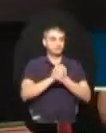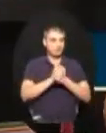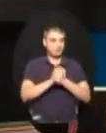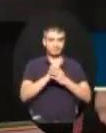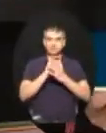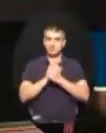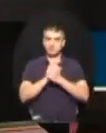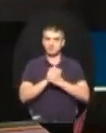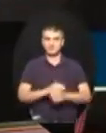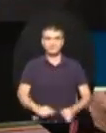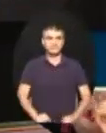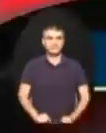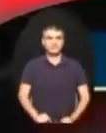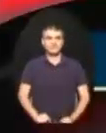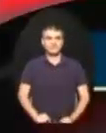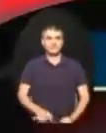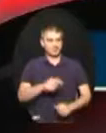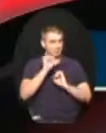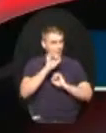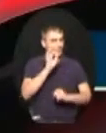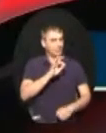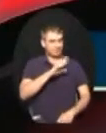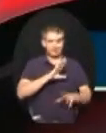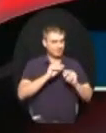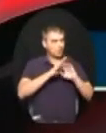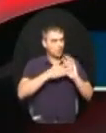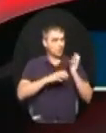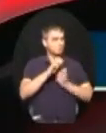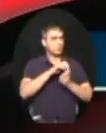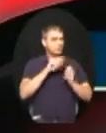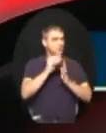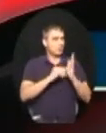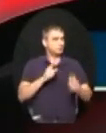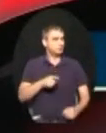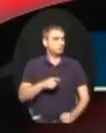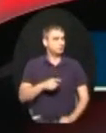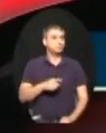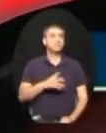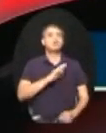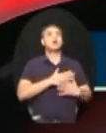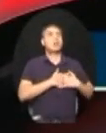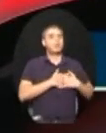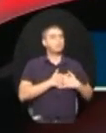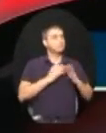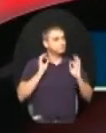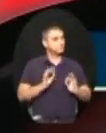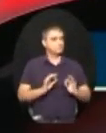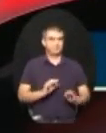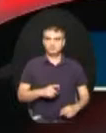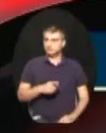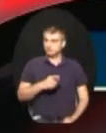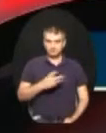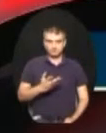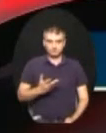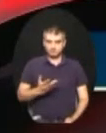לך. שלום, שלום. תומכת עדיין עם כל המורכבות שיש לרשימה הזאת? בכל ליבי ומאודי.